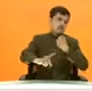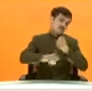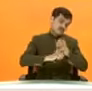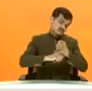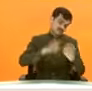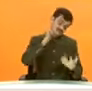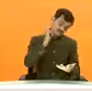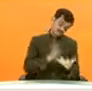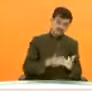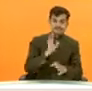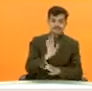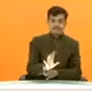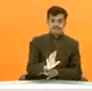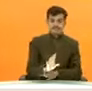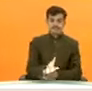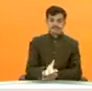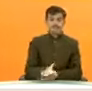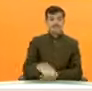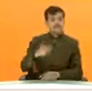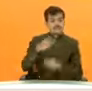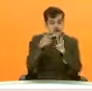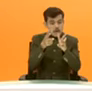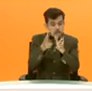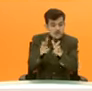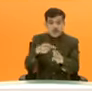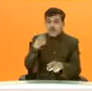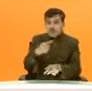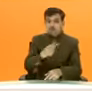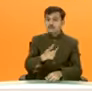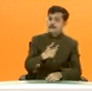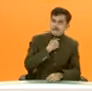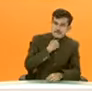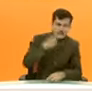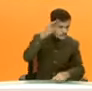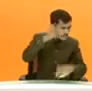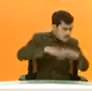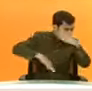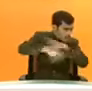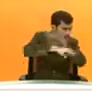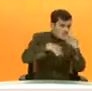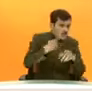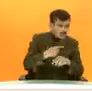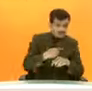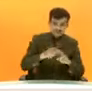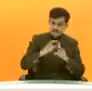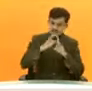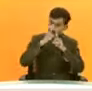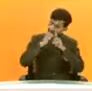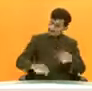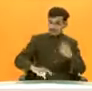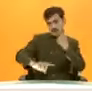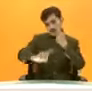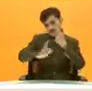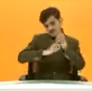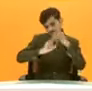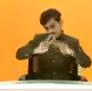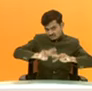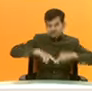रहेगा। इस हमले के दोषियों और साजिश रचने वालों को कठोरतम जवाब दिया जाएगा।